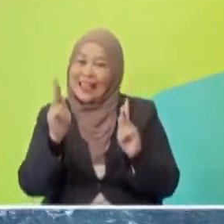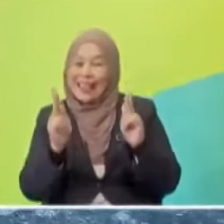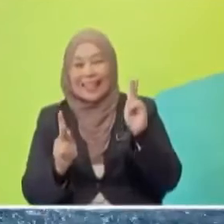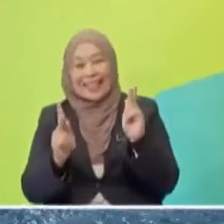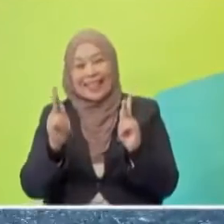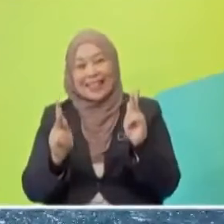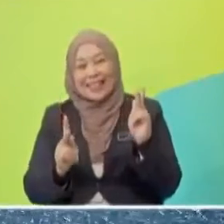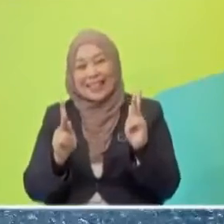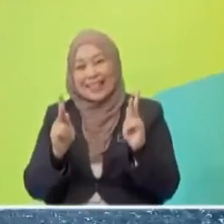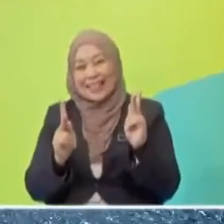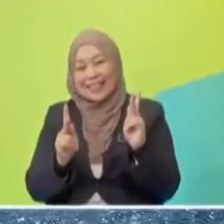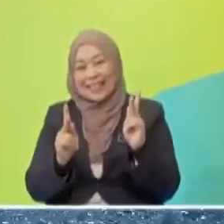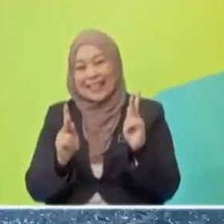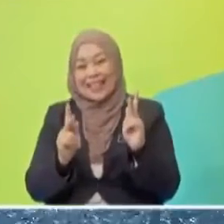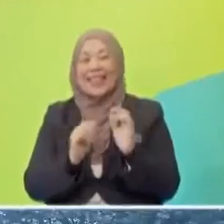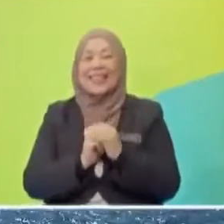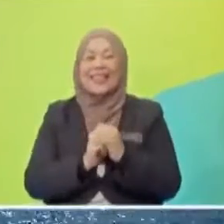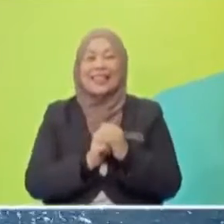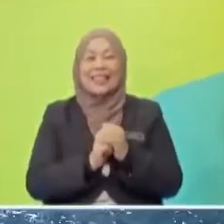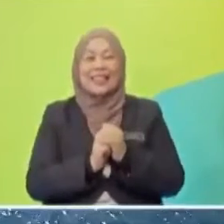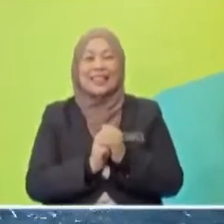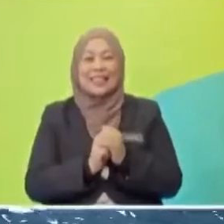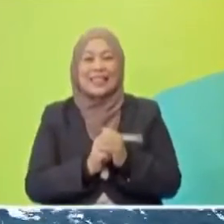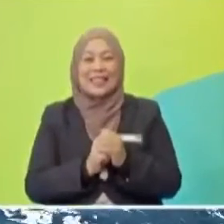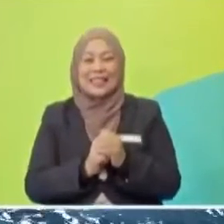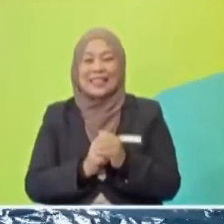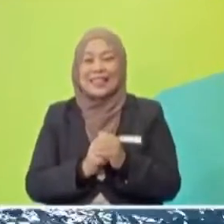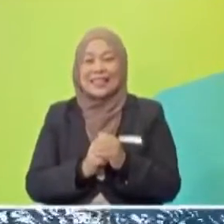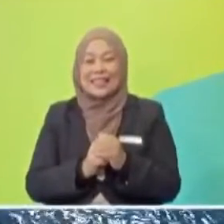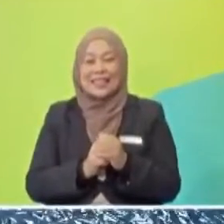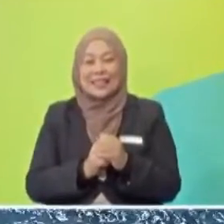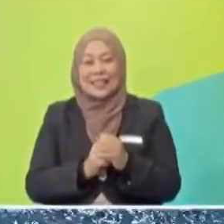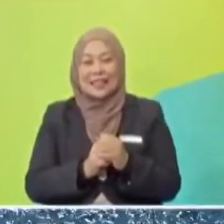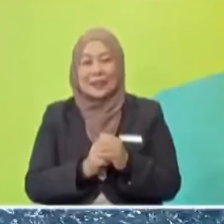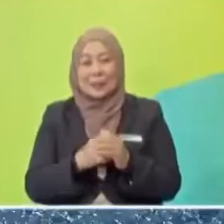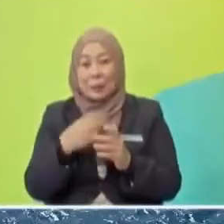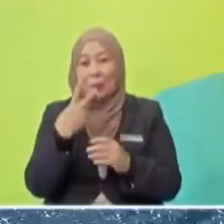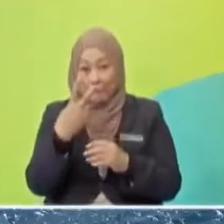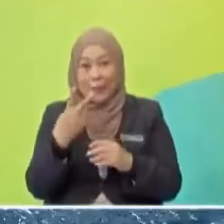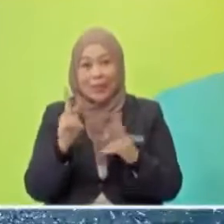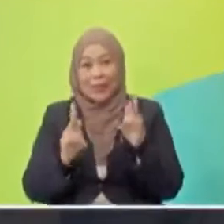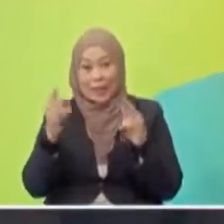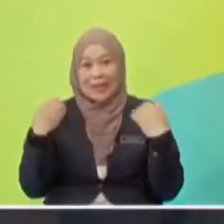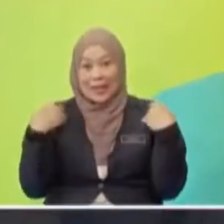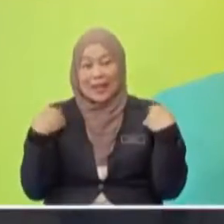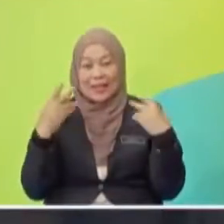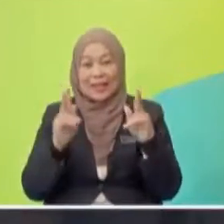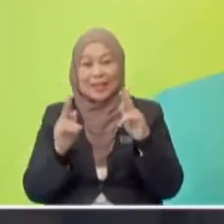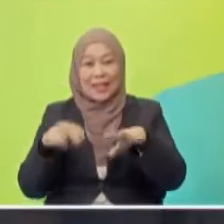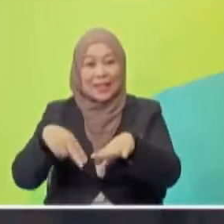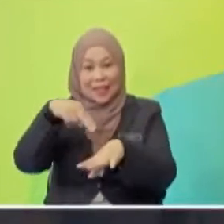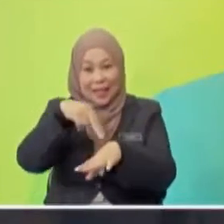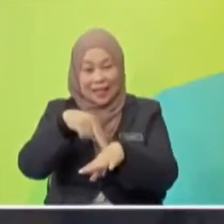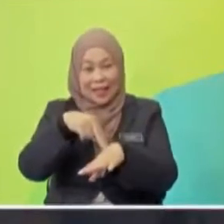itu apa itu kereta cingur adanya lihat pernah tengok atau pernah naik kereta bukan dari